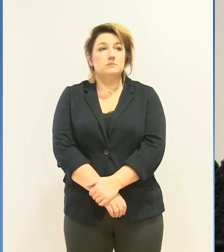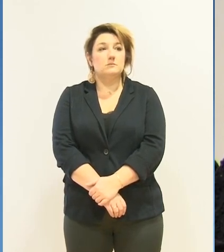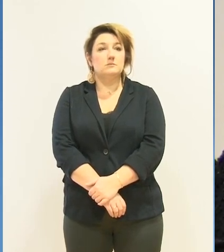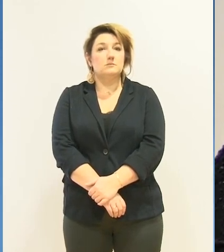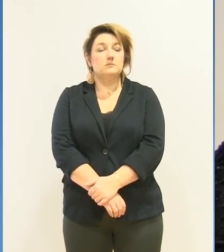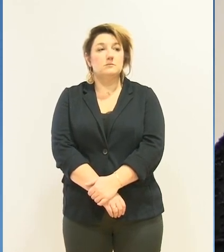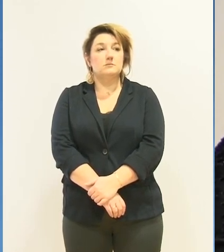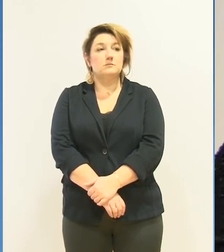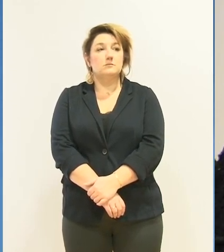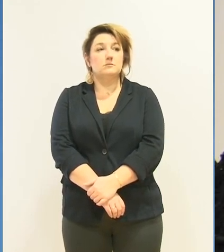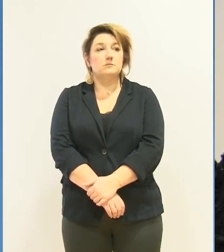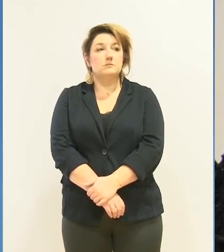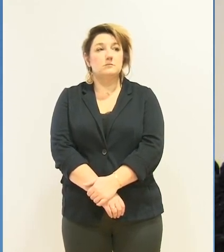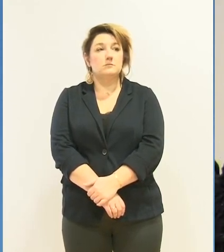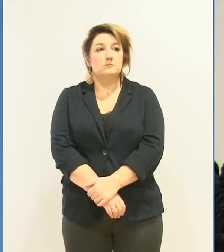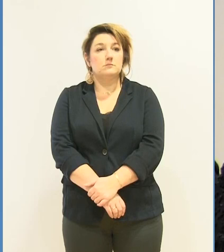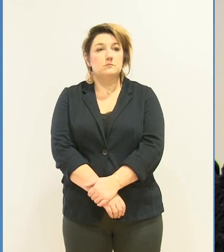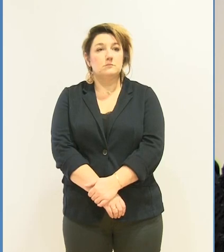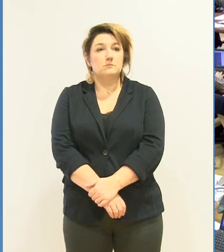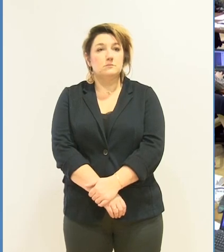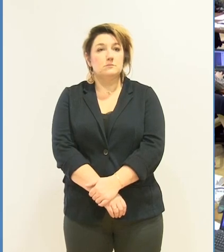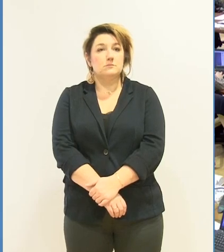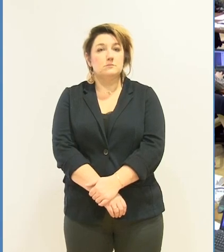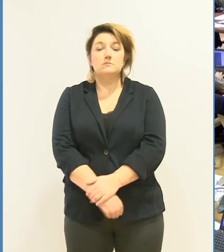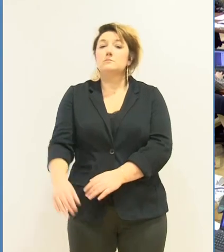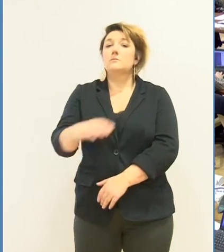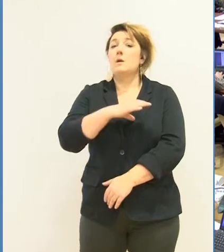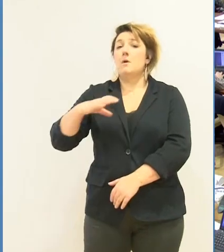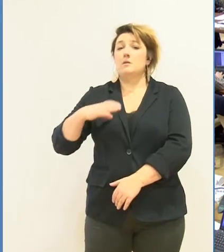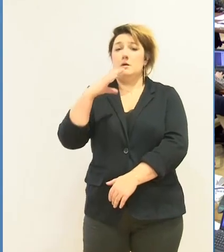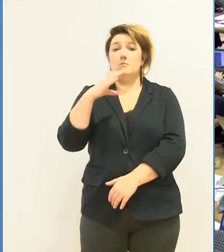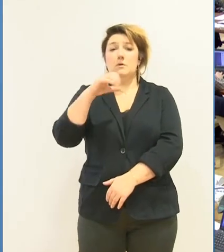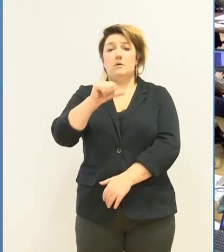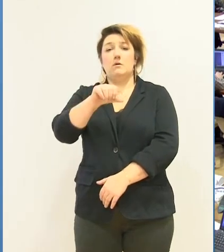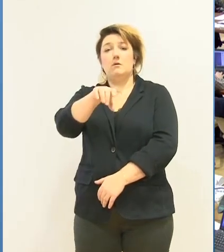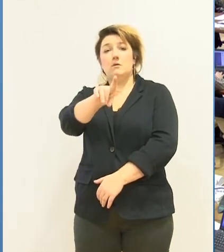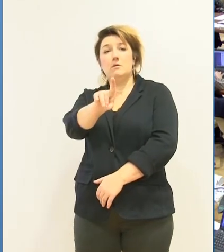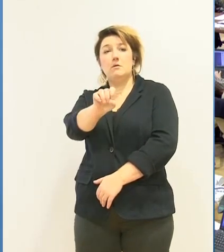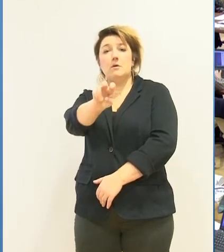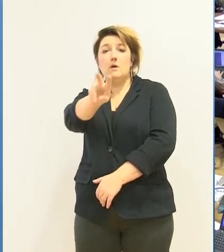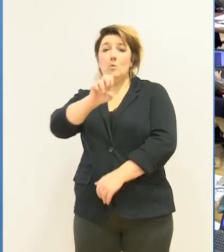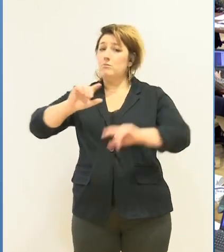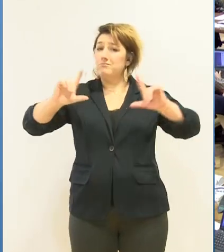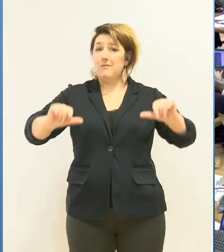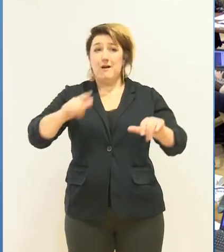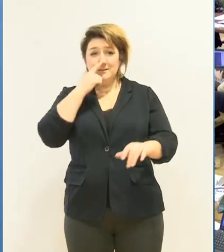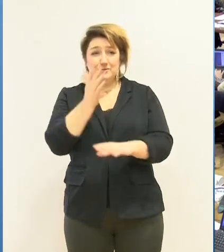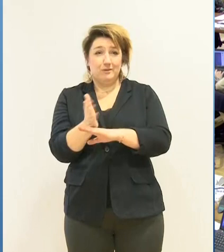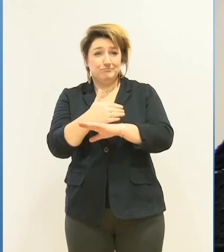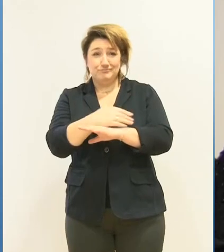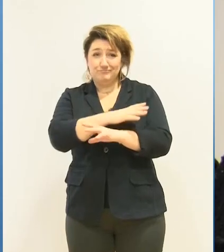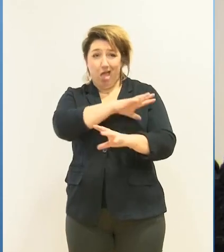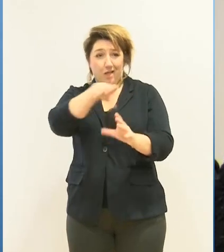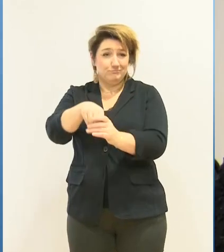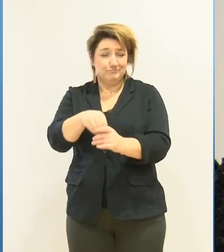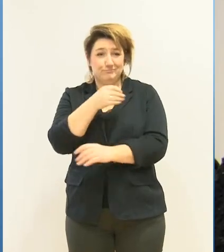cadoux donne pouvoir madame me béranger zurich leonard avocat ou dans le bain des tarides avant